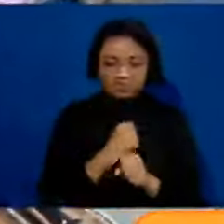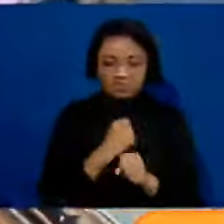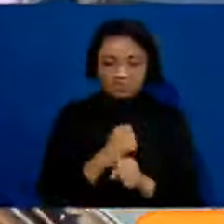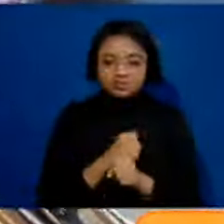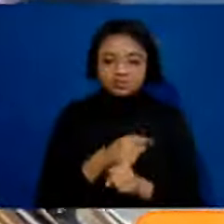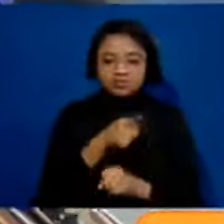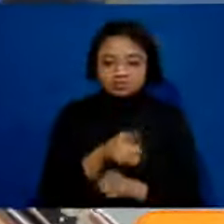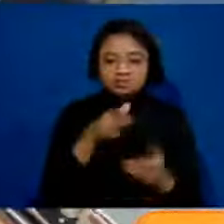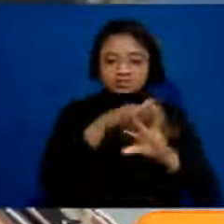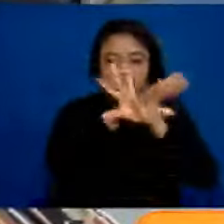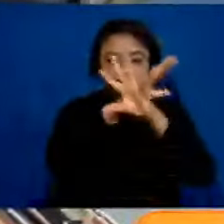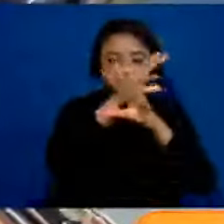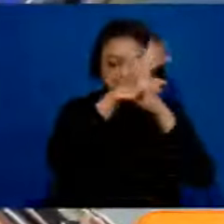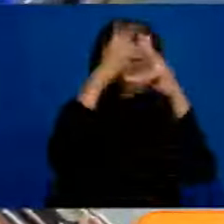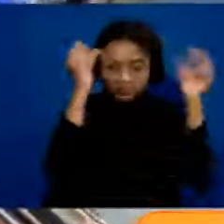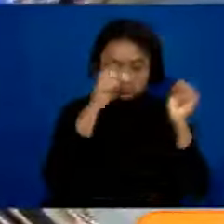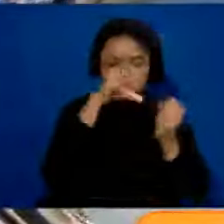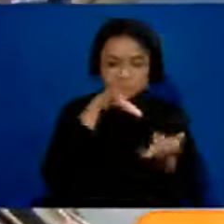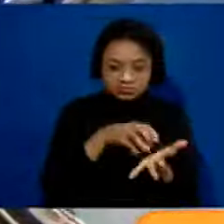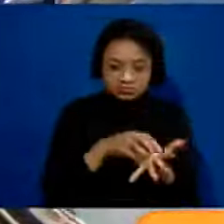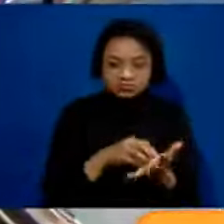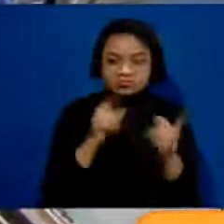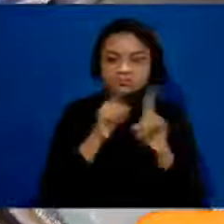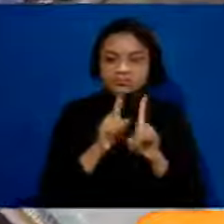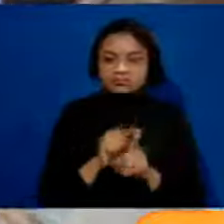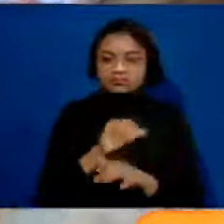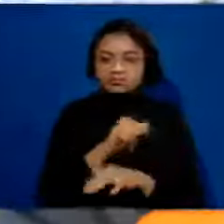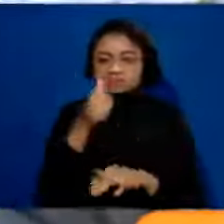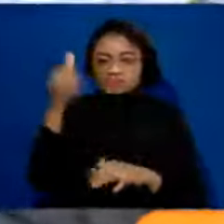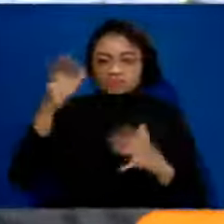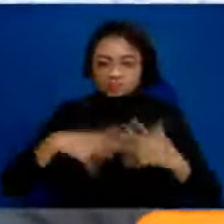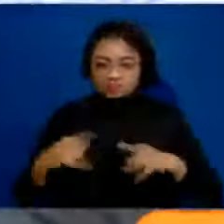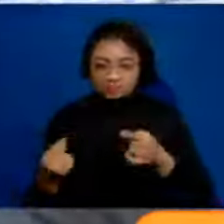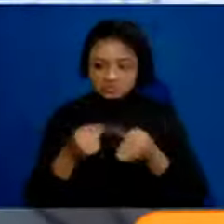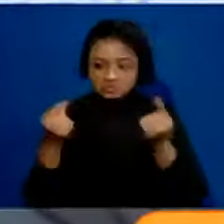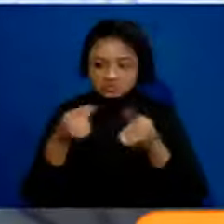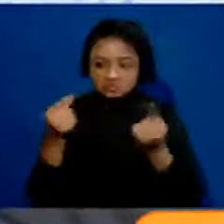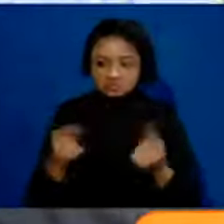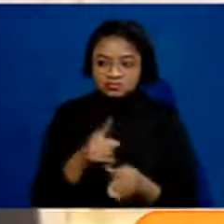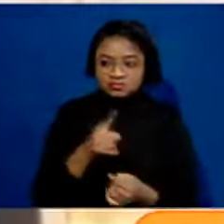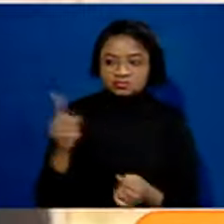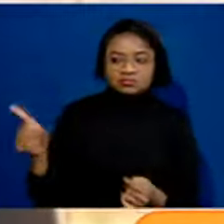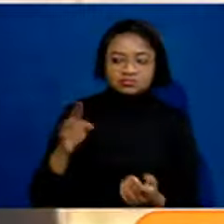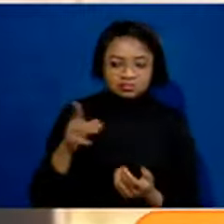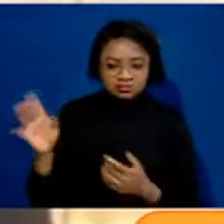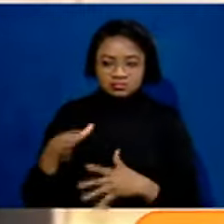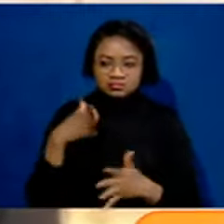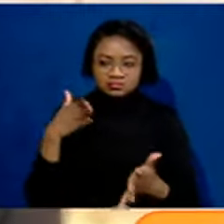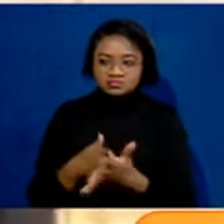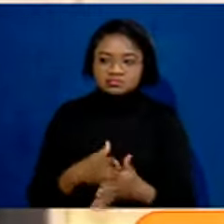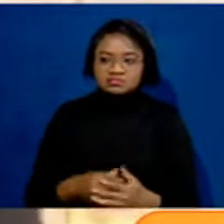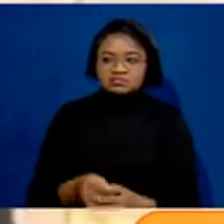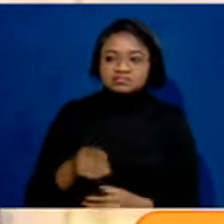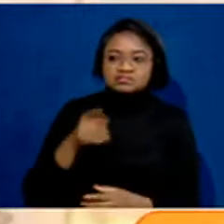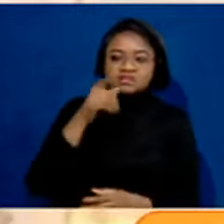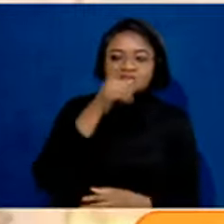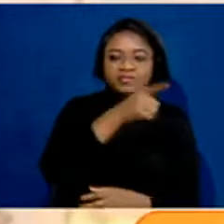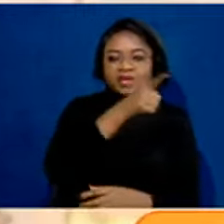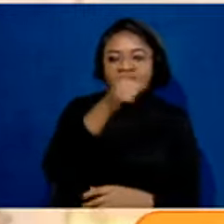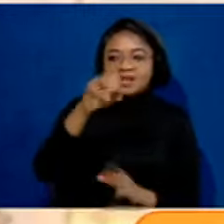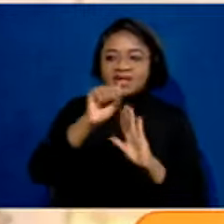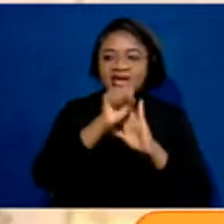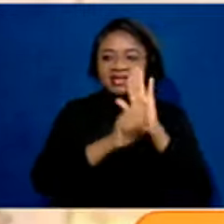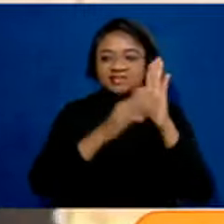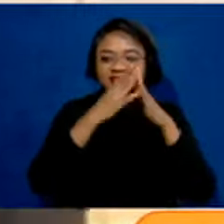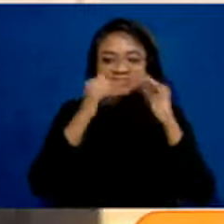kwa vyovyote vile na kuwafungia nje walioonekana kumpinga rais wakati wa uchaguzi. Hiyo ikulu nimeweka mitego kila kona, kila